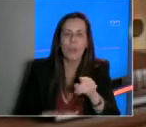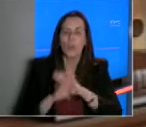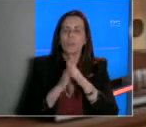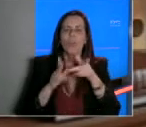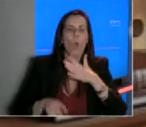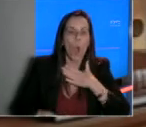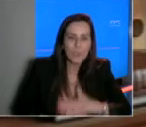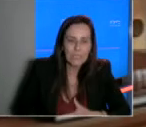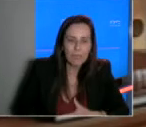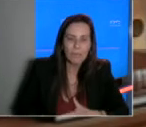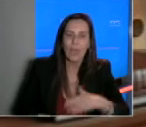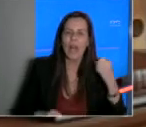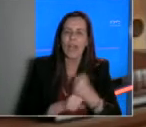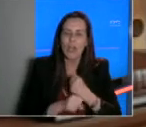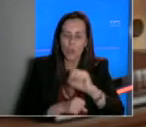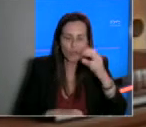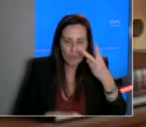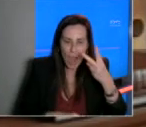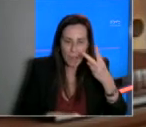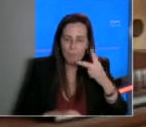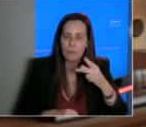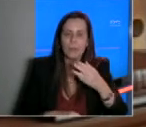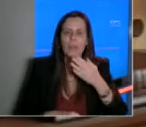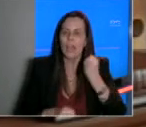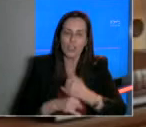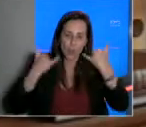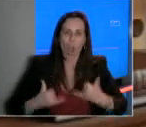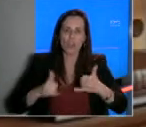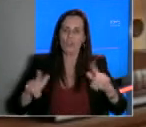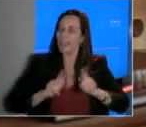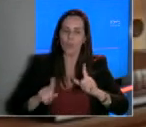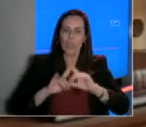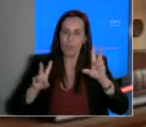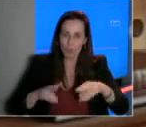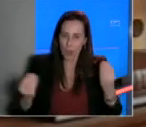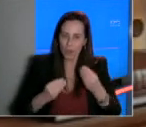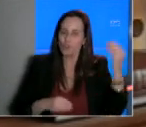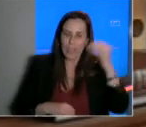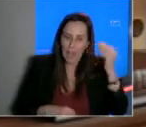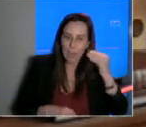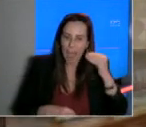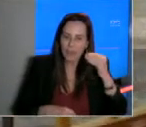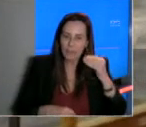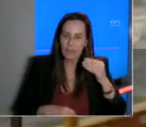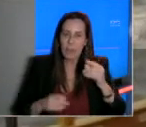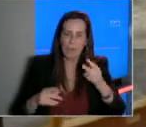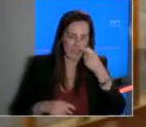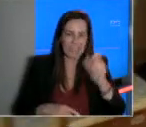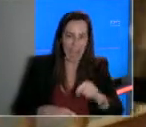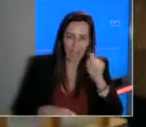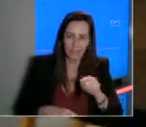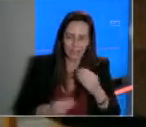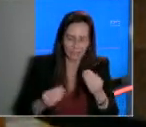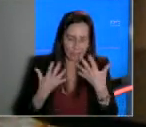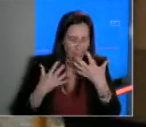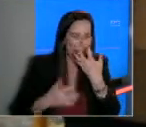מה שאתם רוצים, לעשות בעוד שבועיים או חודש, בישראל תעשו עכשיו. אם יש משהו שנלמד מהמקרה